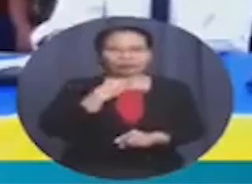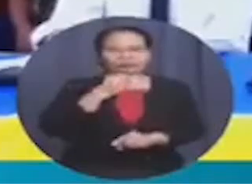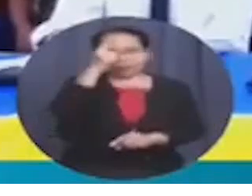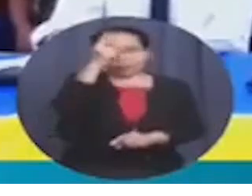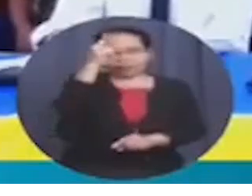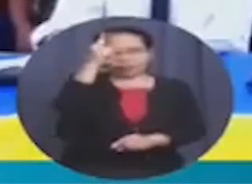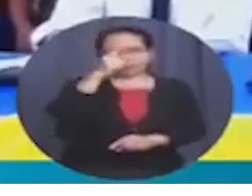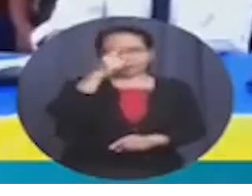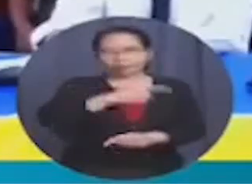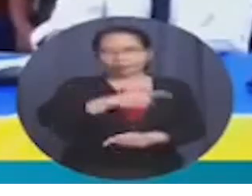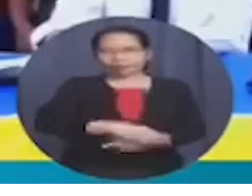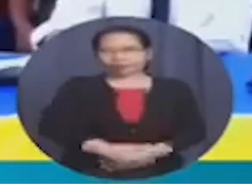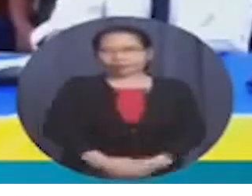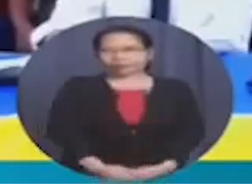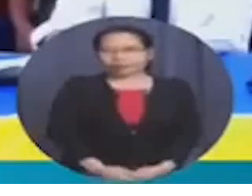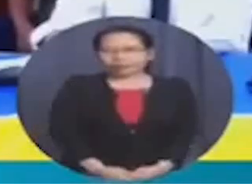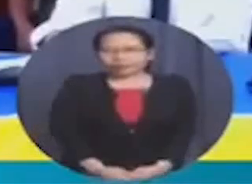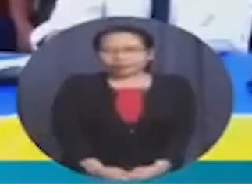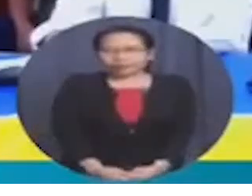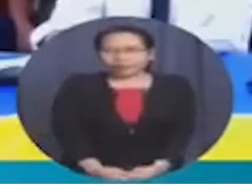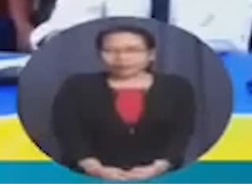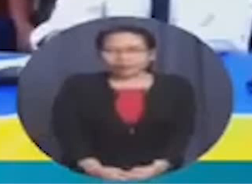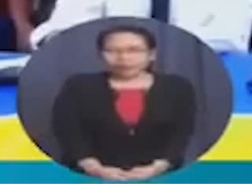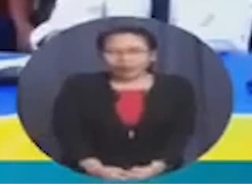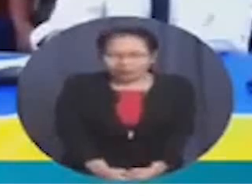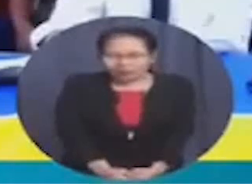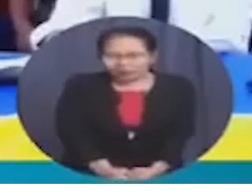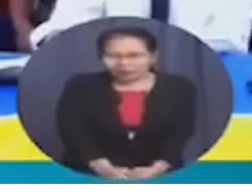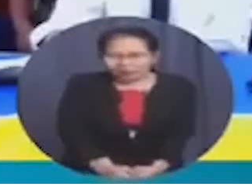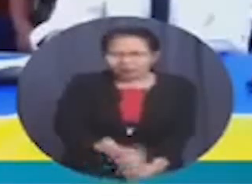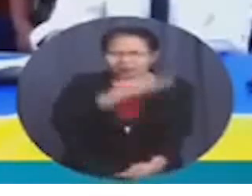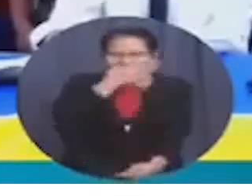Dyan, Furukawa ba talaga dyan? Walang kawali?